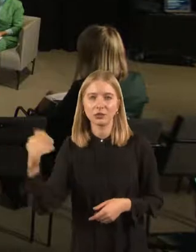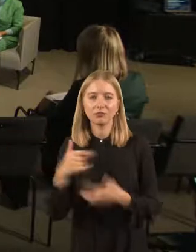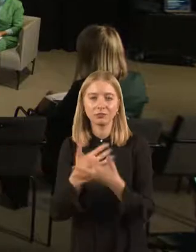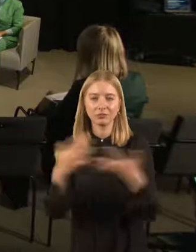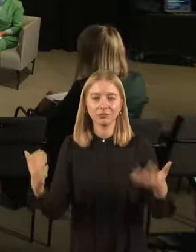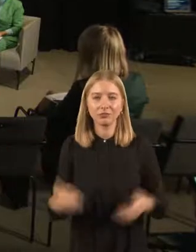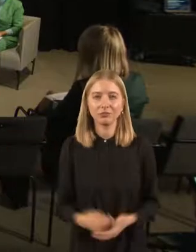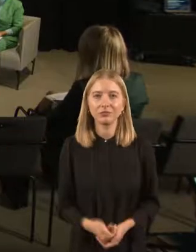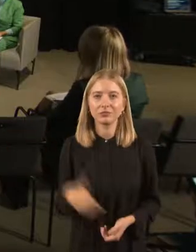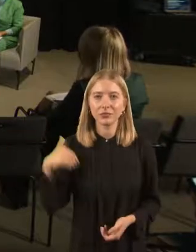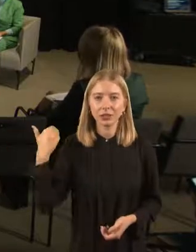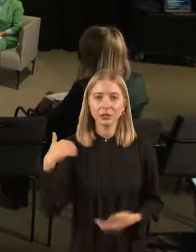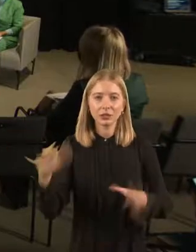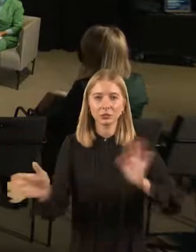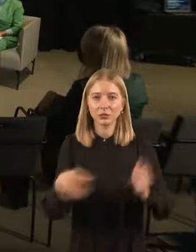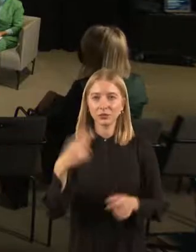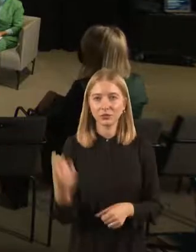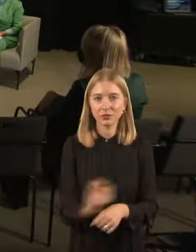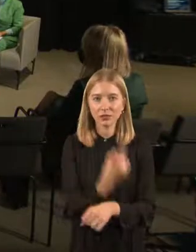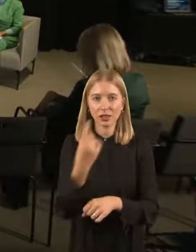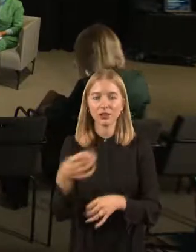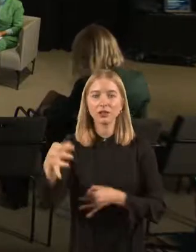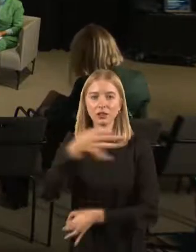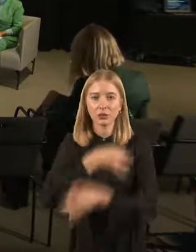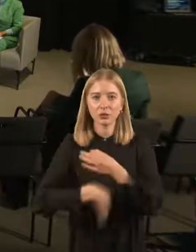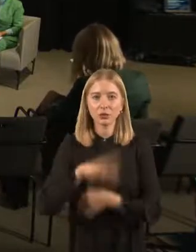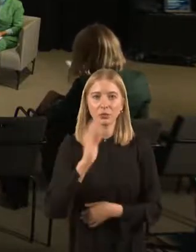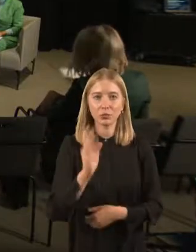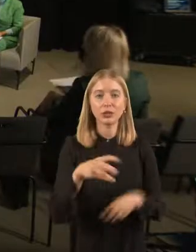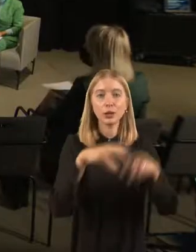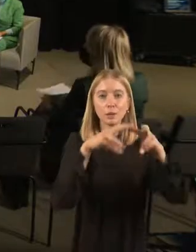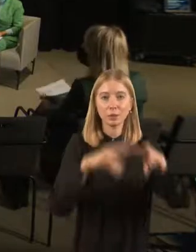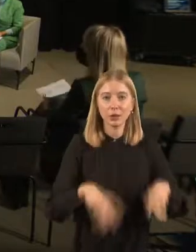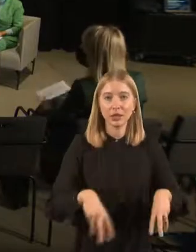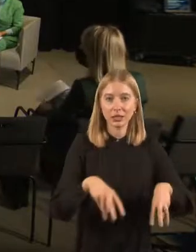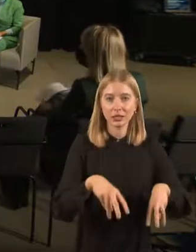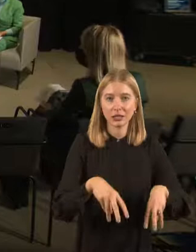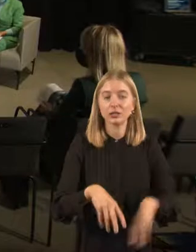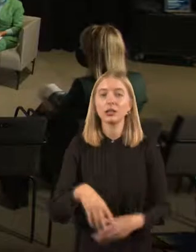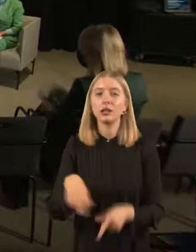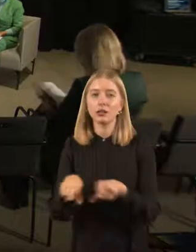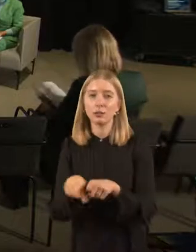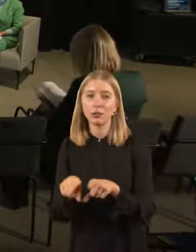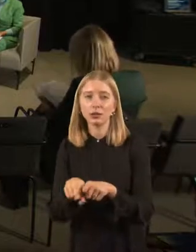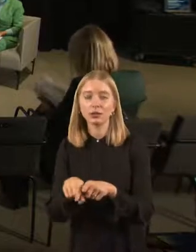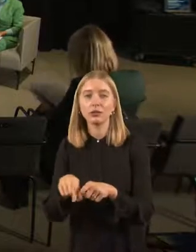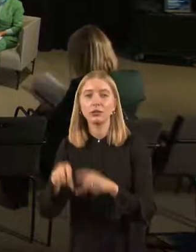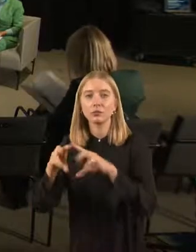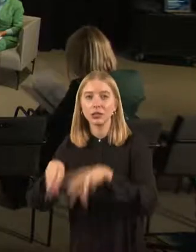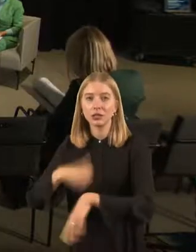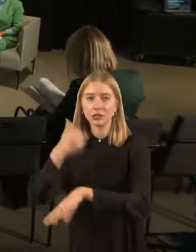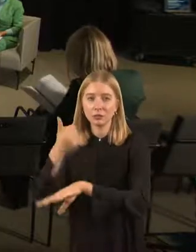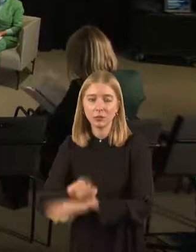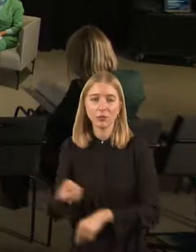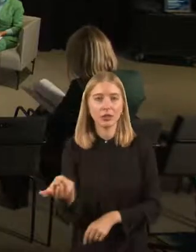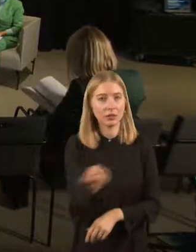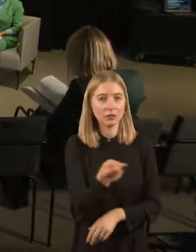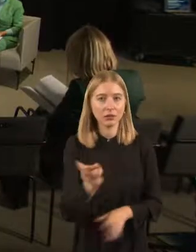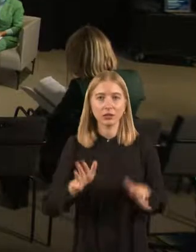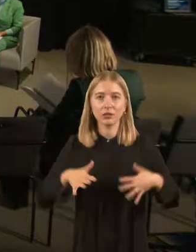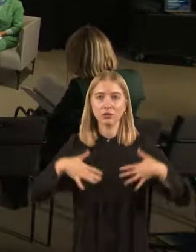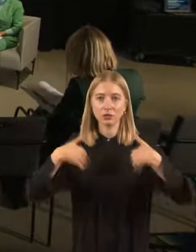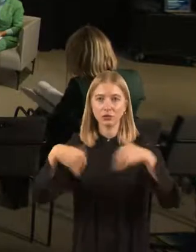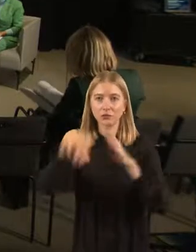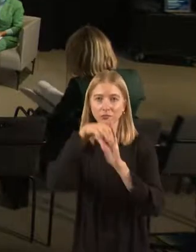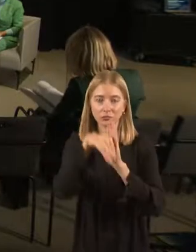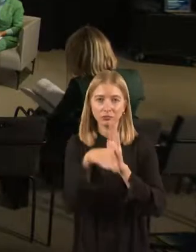Sveiki. Taigi turim valandą, girdėjom ir ministro, ir premjerės, ir EBPO generalinio sekretoriaus pastabas dėl rekomendacijų. Pirmą